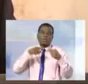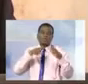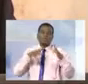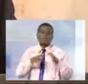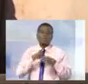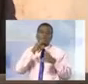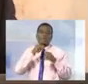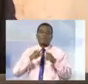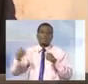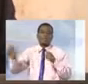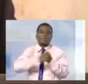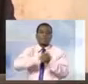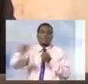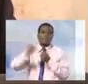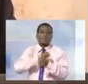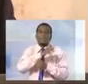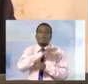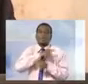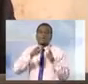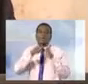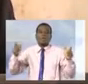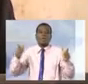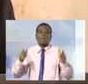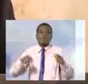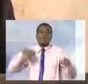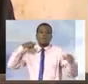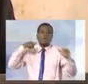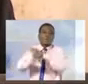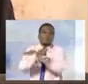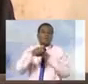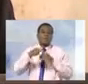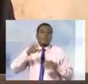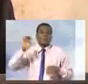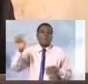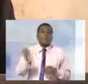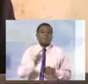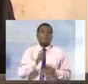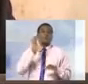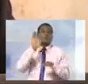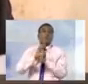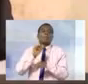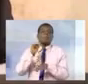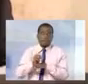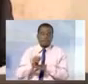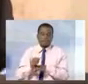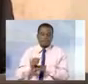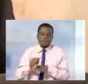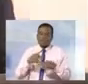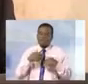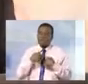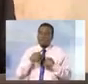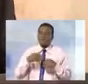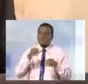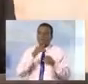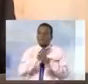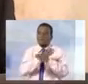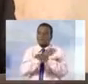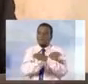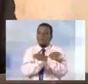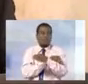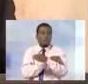de subversion et à la grande criminalité. La Côte d'Ivoire retrouve de façon